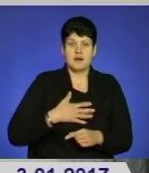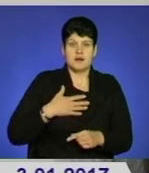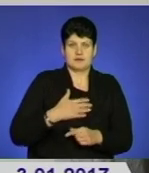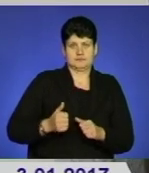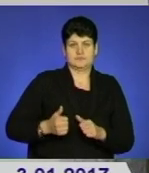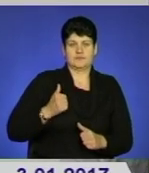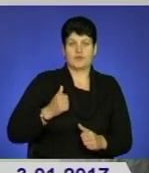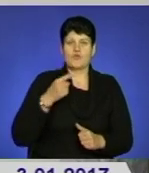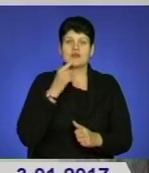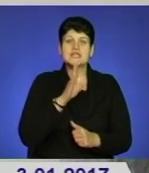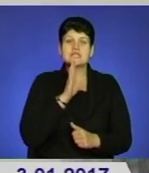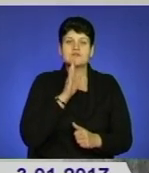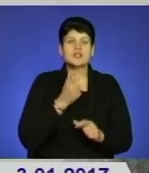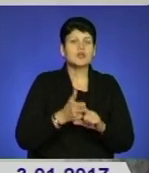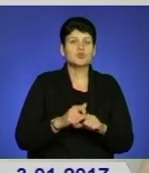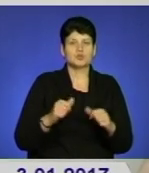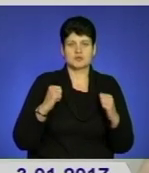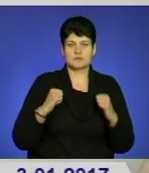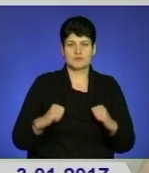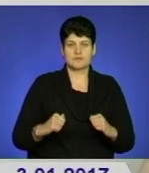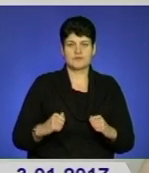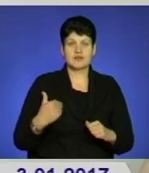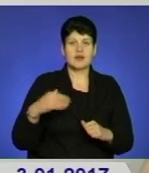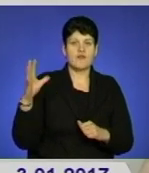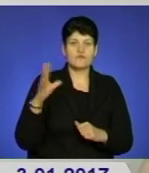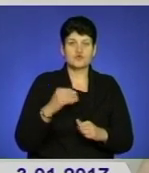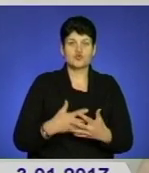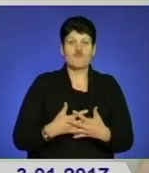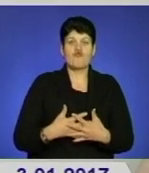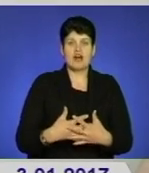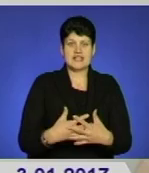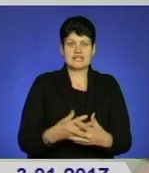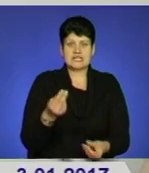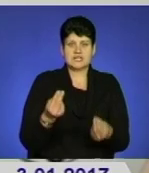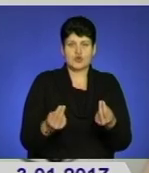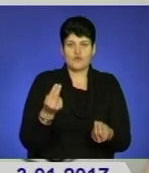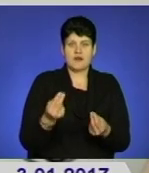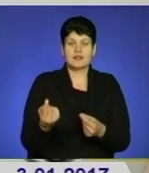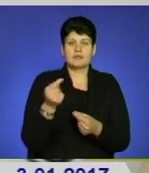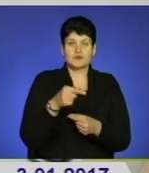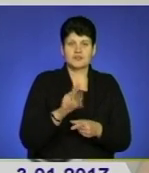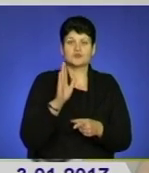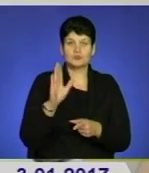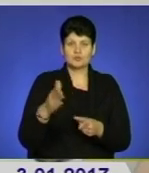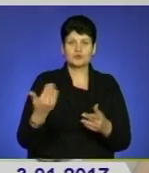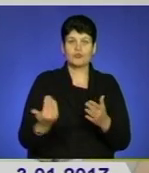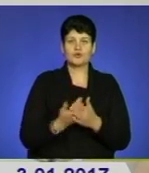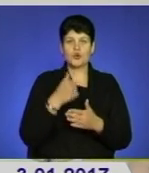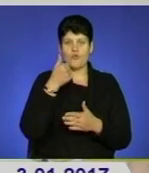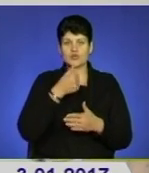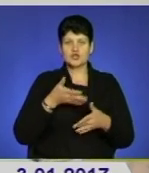горда. Каже, дівчинка дуже спокійна. Я всю вагітність жартувала про те, що буду в новорічну ніч